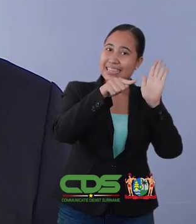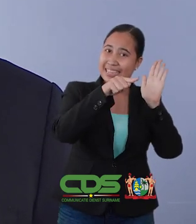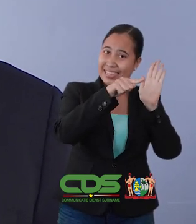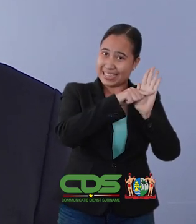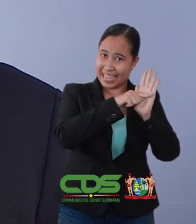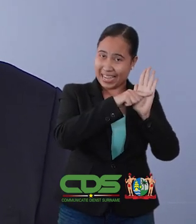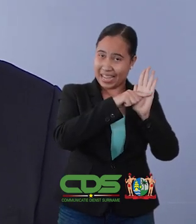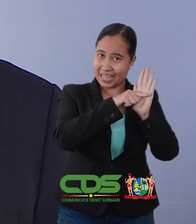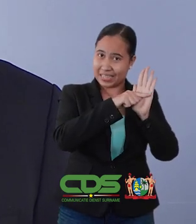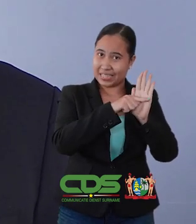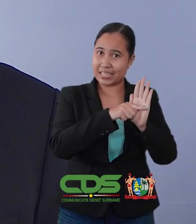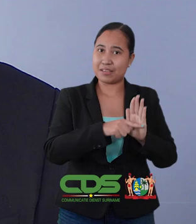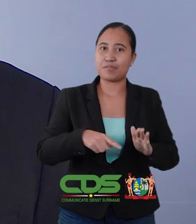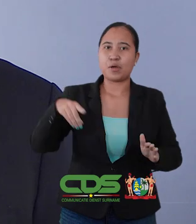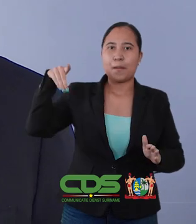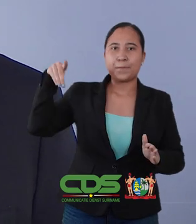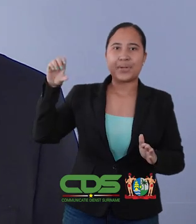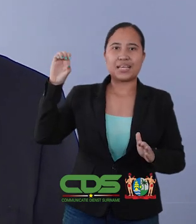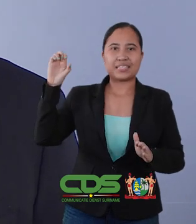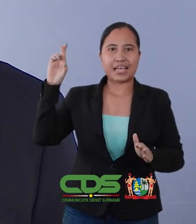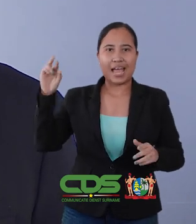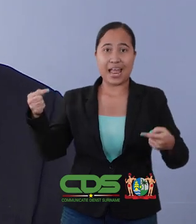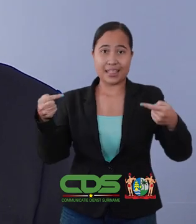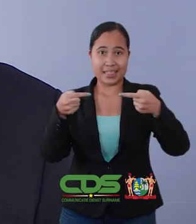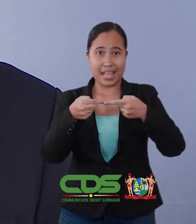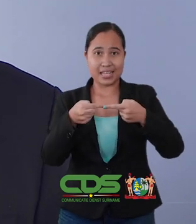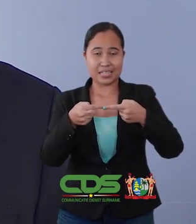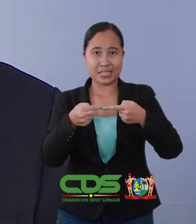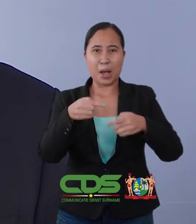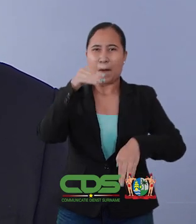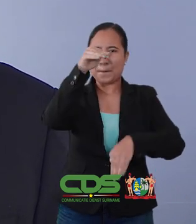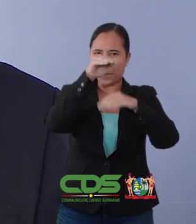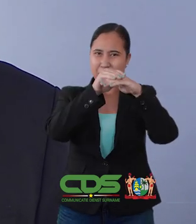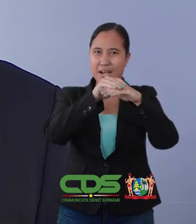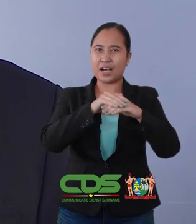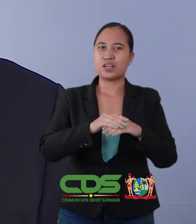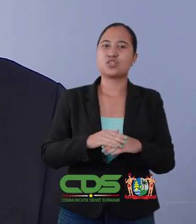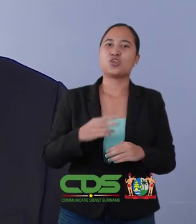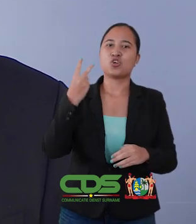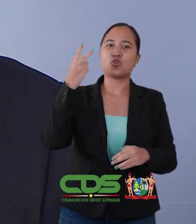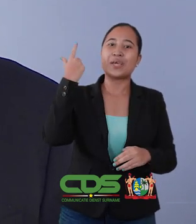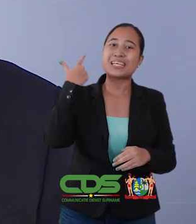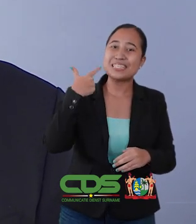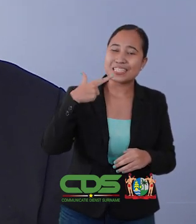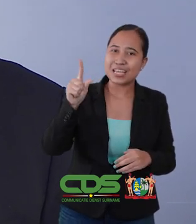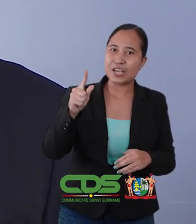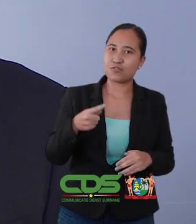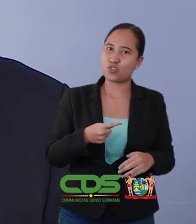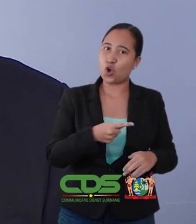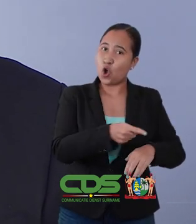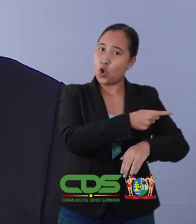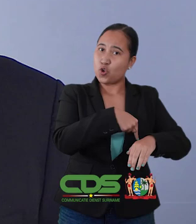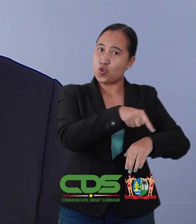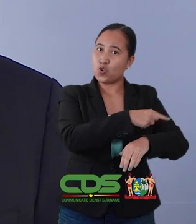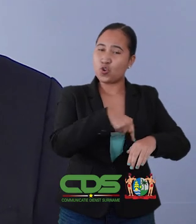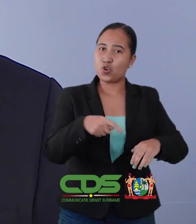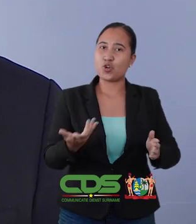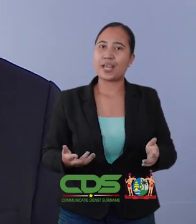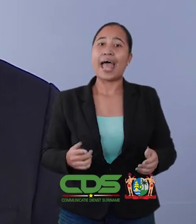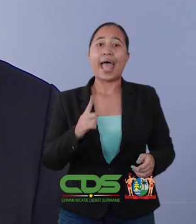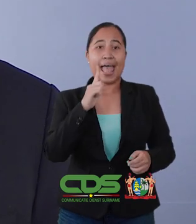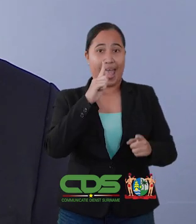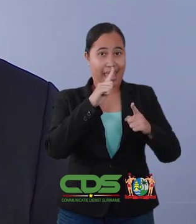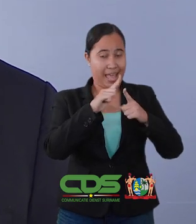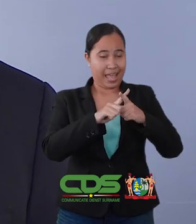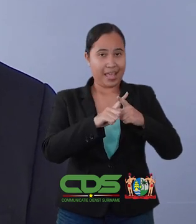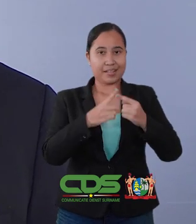negatieve real-time PCR-test van maximaal 72 uur oud en 10 dagen quarantaine